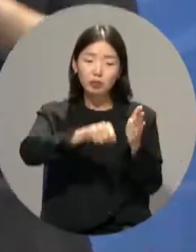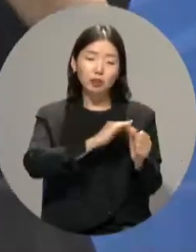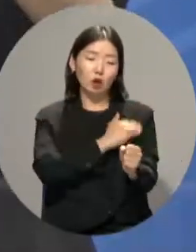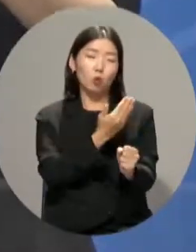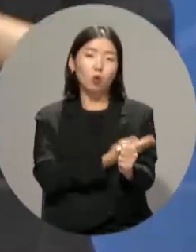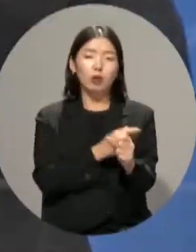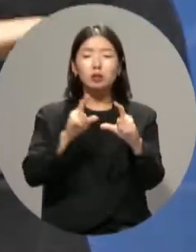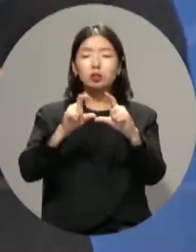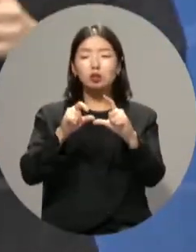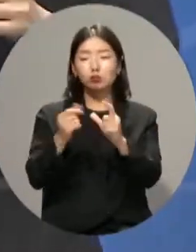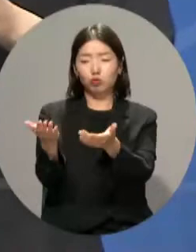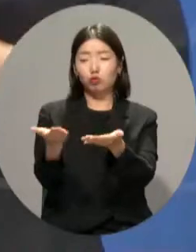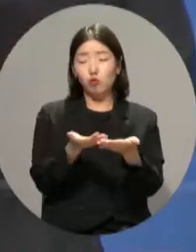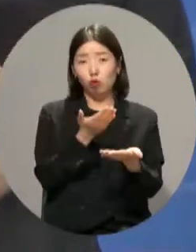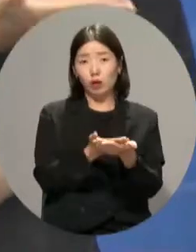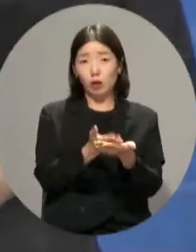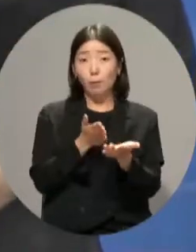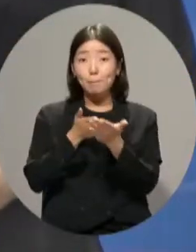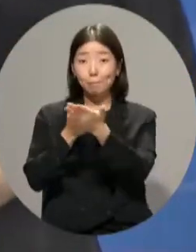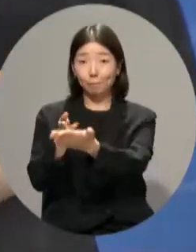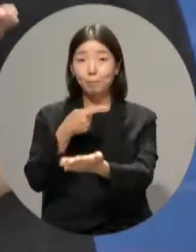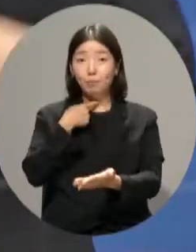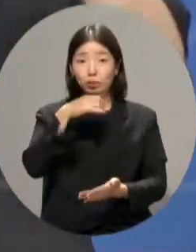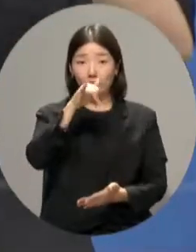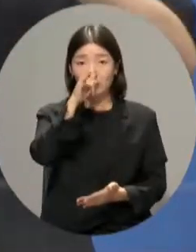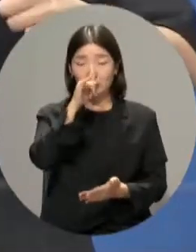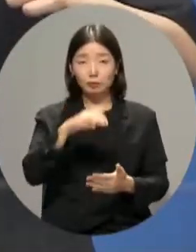권한의 일부를 부여해 달라 고 건의한 바 있습니다